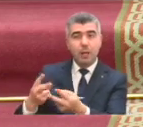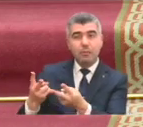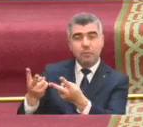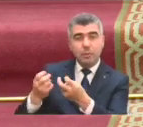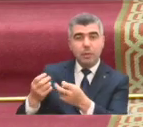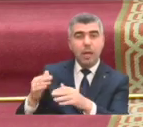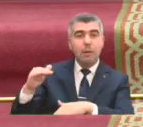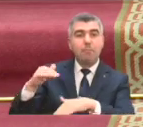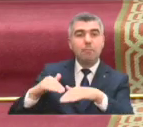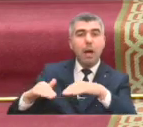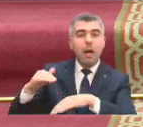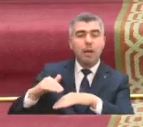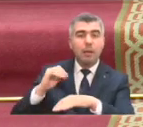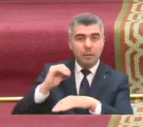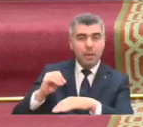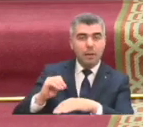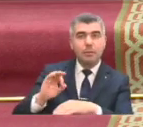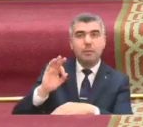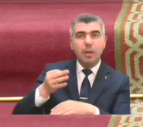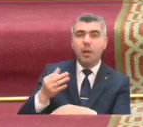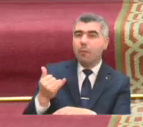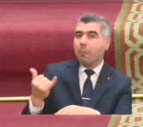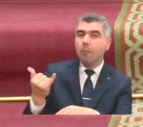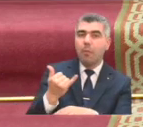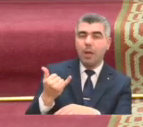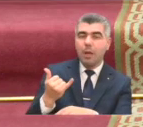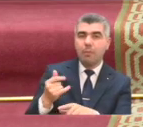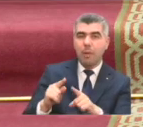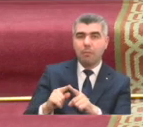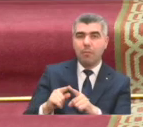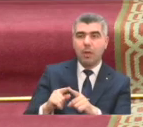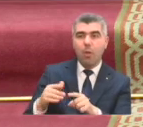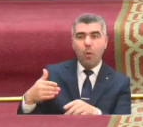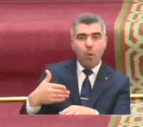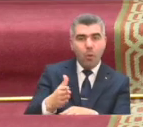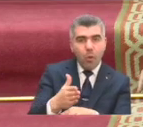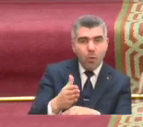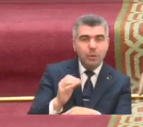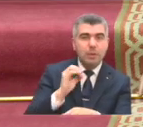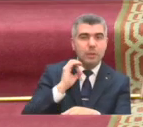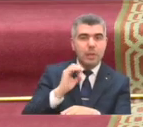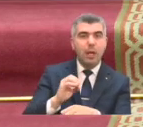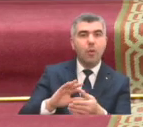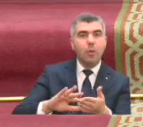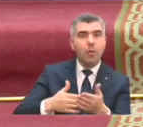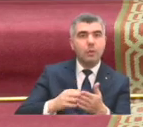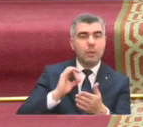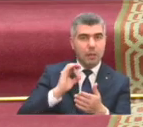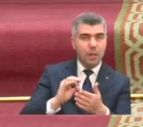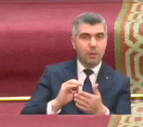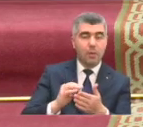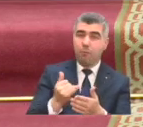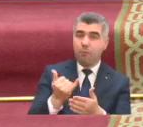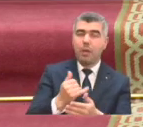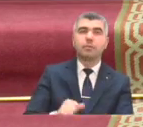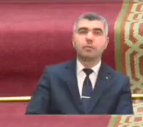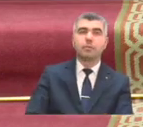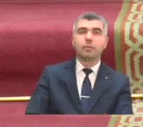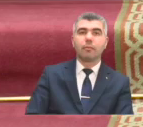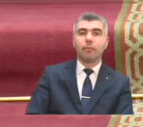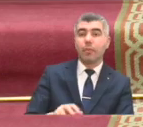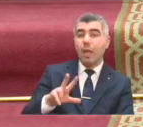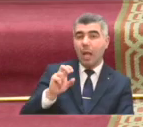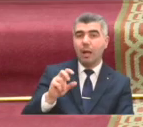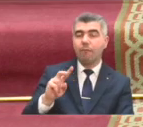تتفادى هذا الاصطدام اللي يمكن يكون ما بين الكائنات البحرية عبر الأنابيب الأولوية لامتداد المحطة.